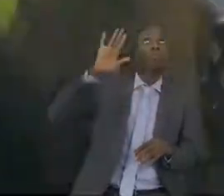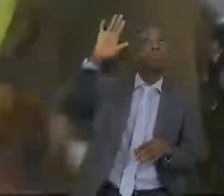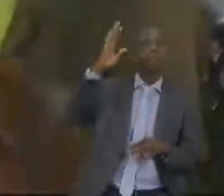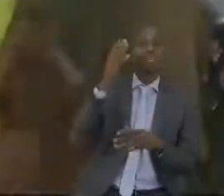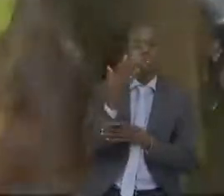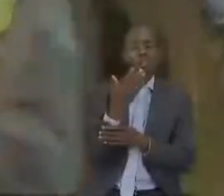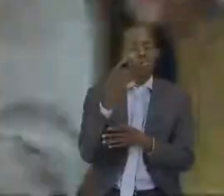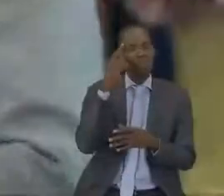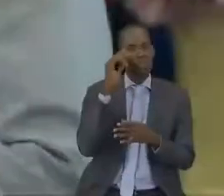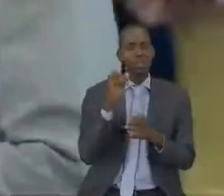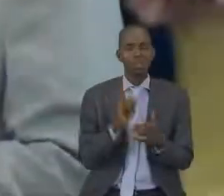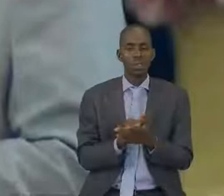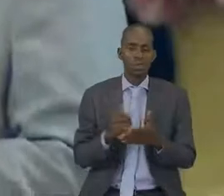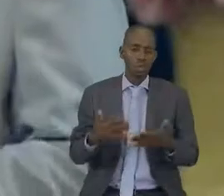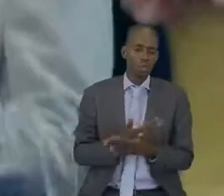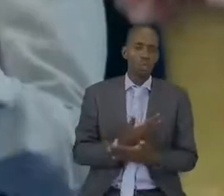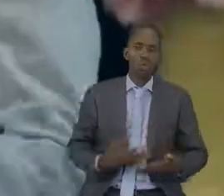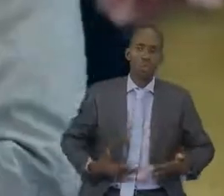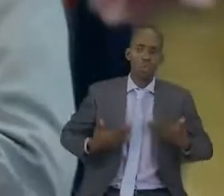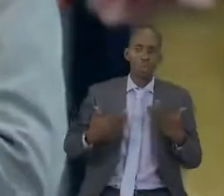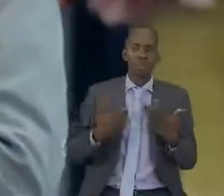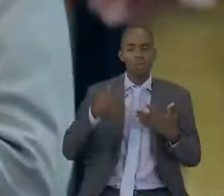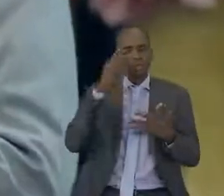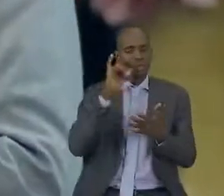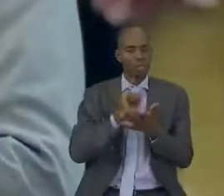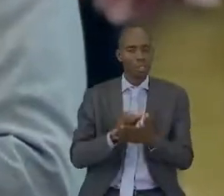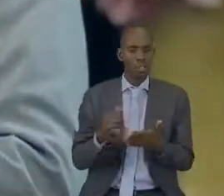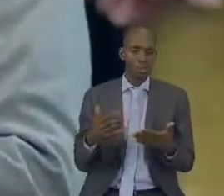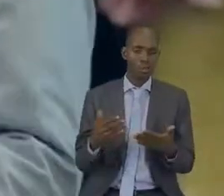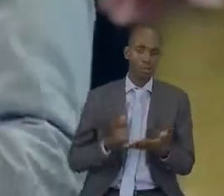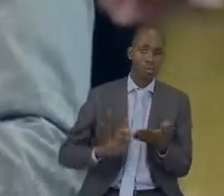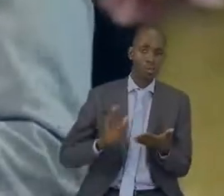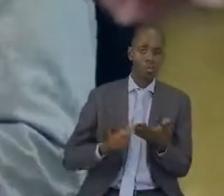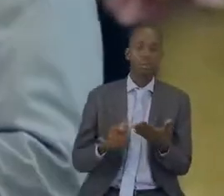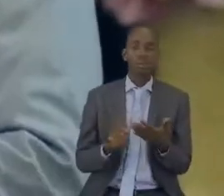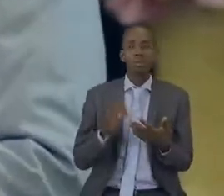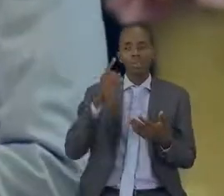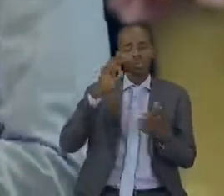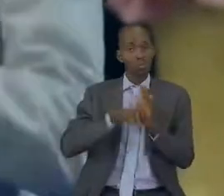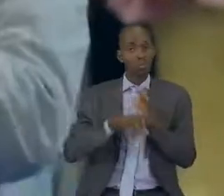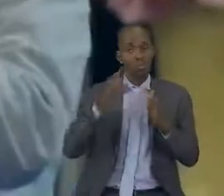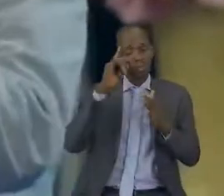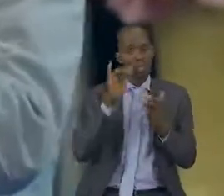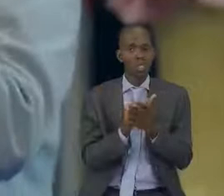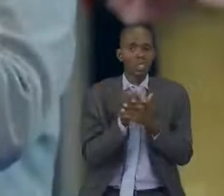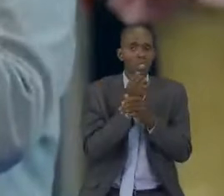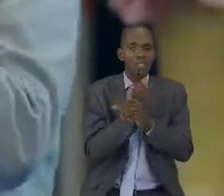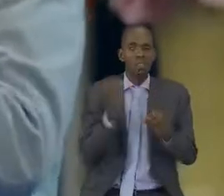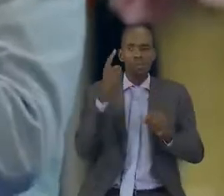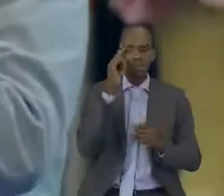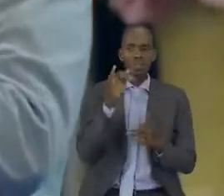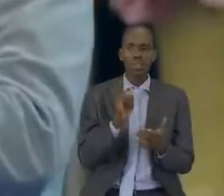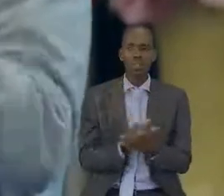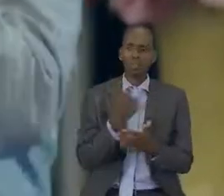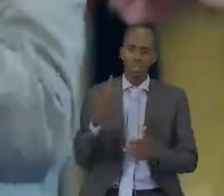vie, pour ce pardon, pour ce salut, pour cette vie